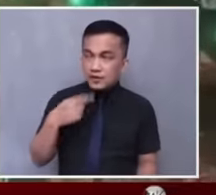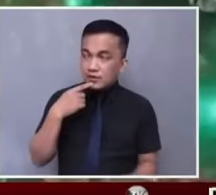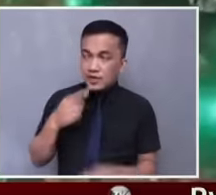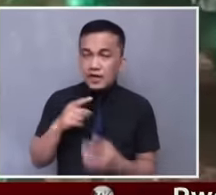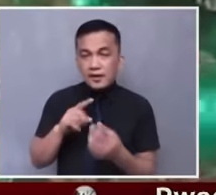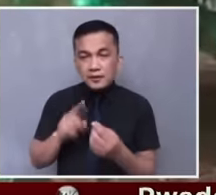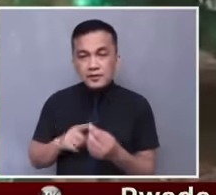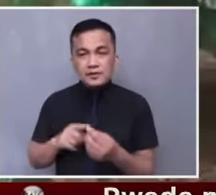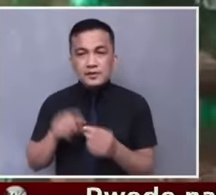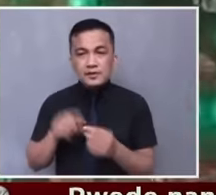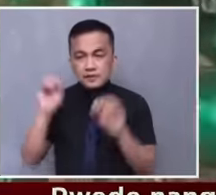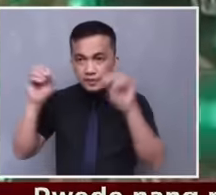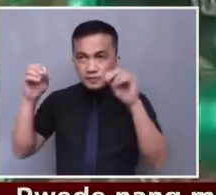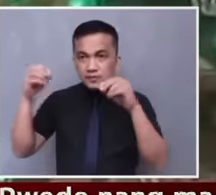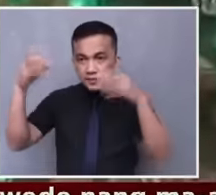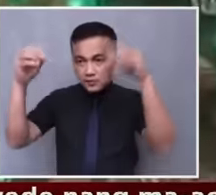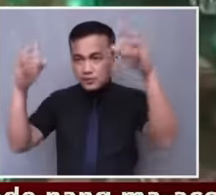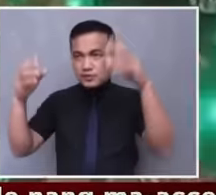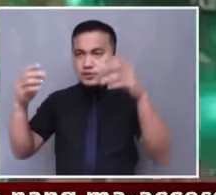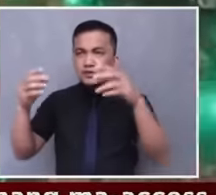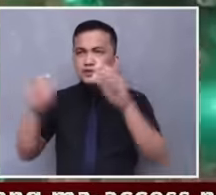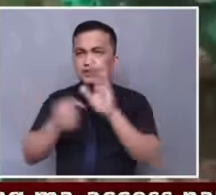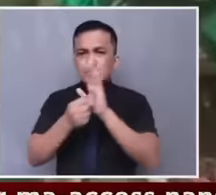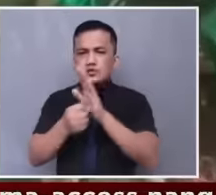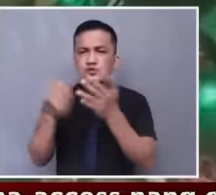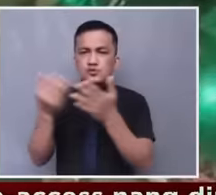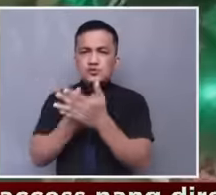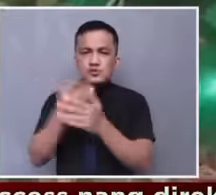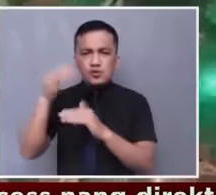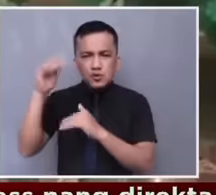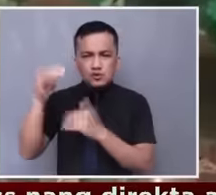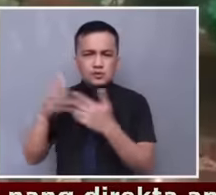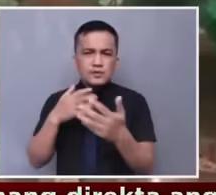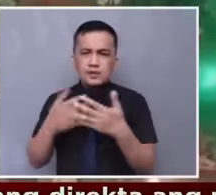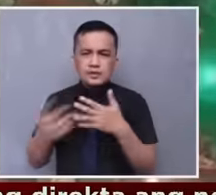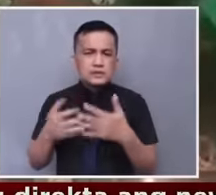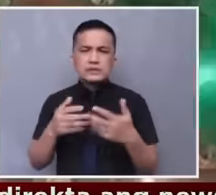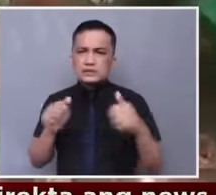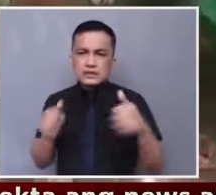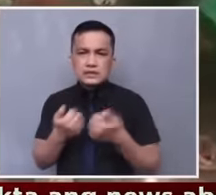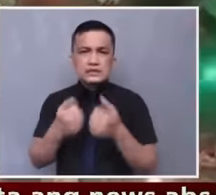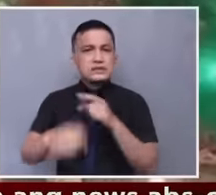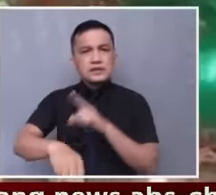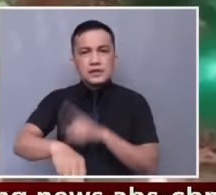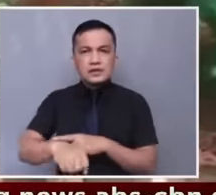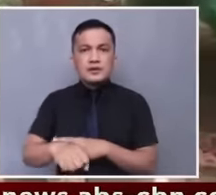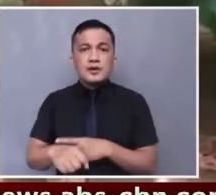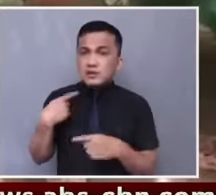nasisimulize ng new hope na kahit ganito yung panahon ngayon, at least meron tayo